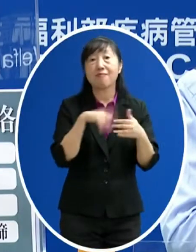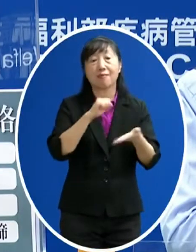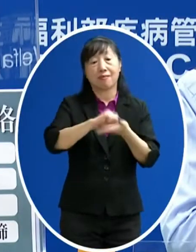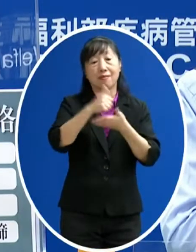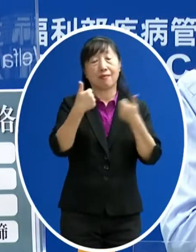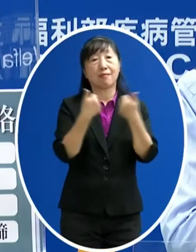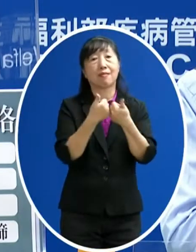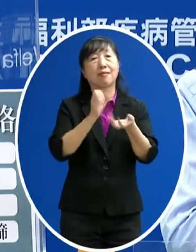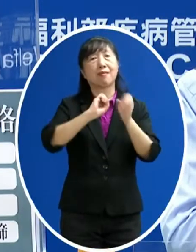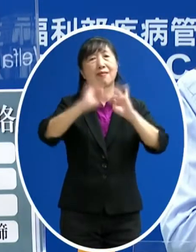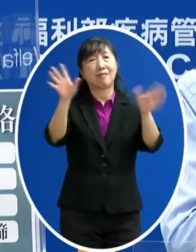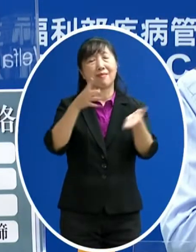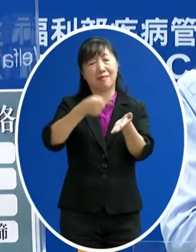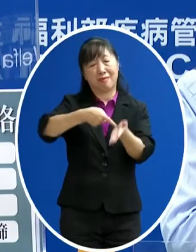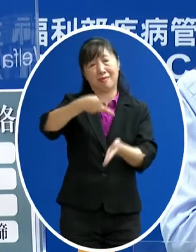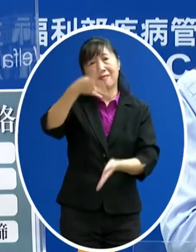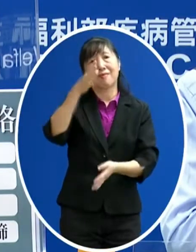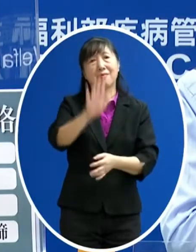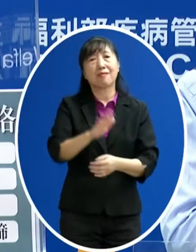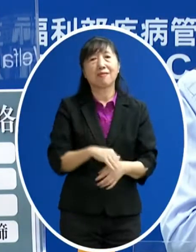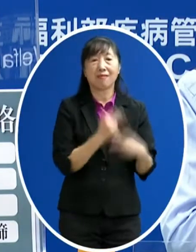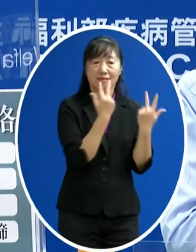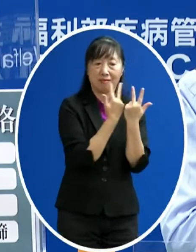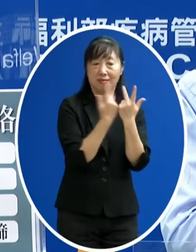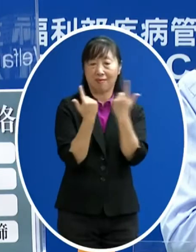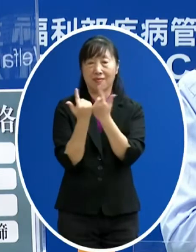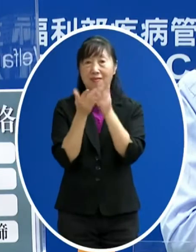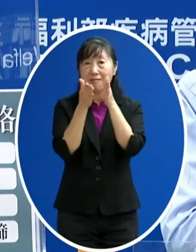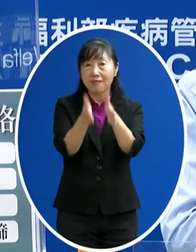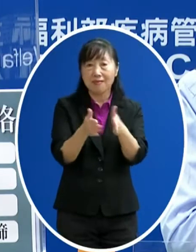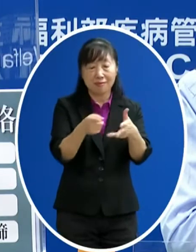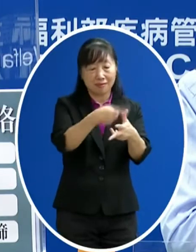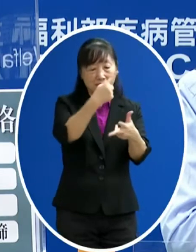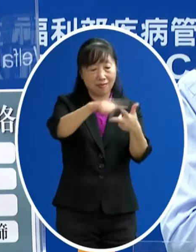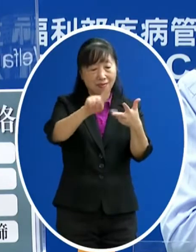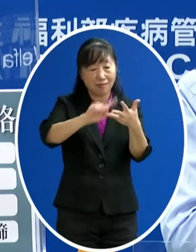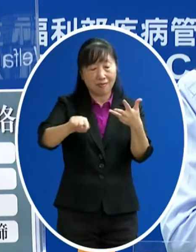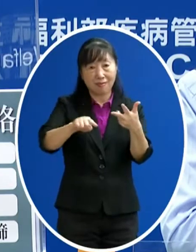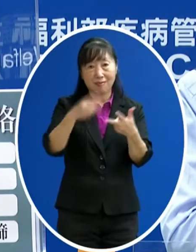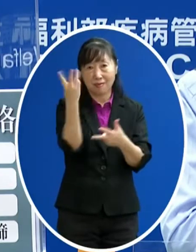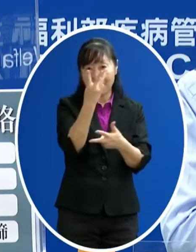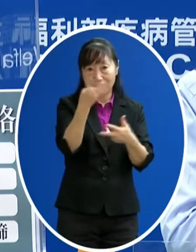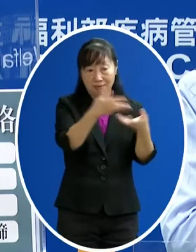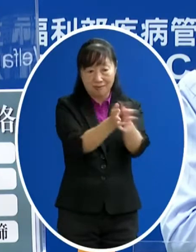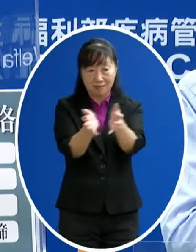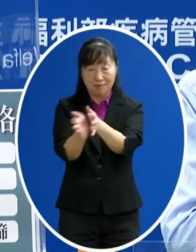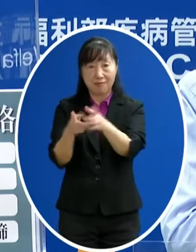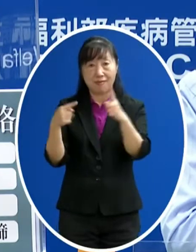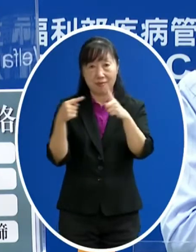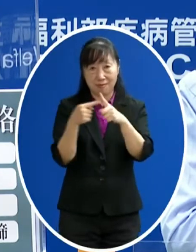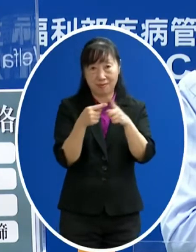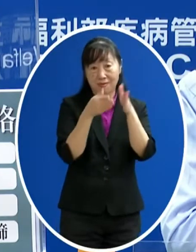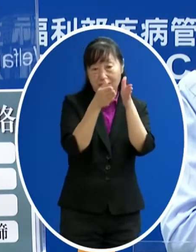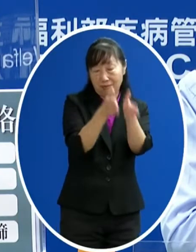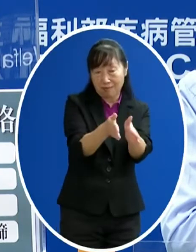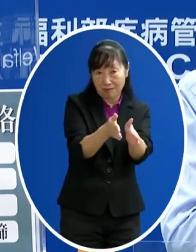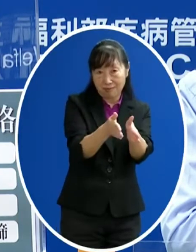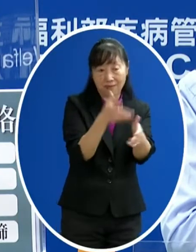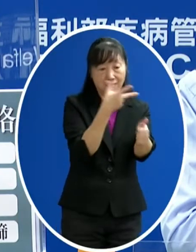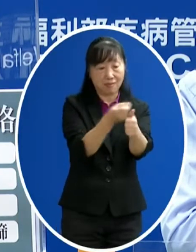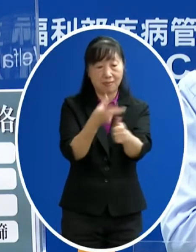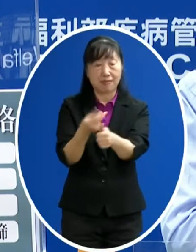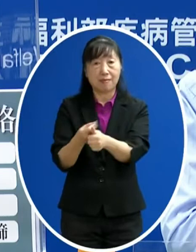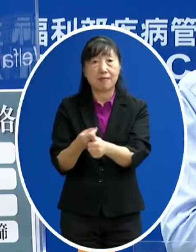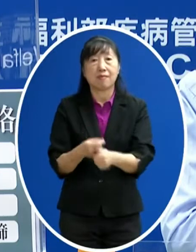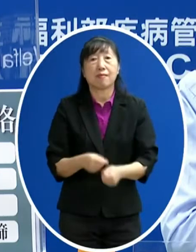会也讲过很多次，双北就针对第一类到第三类的人员来施打。好，